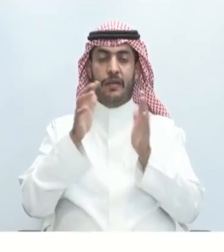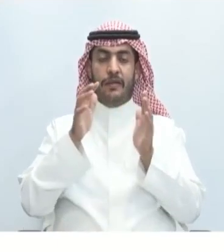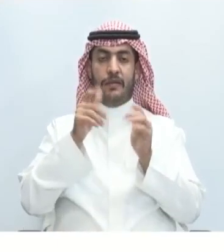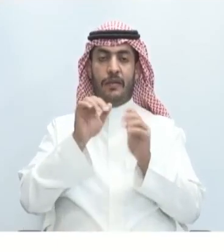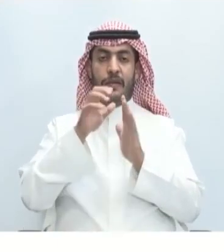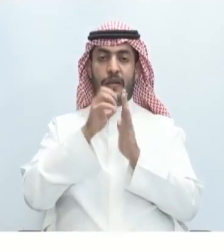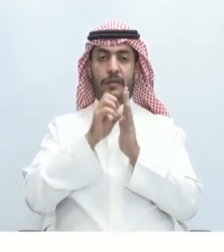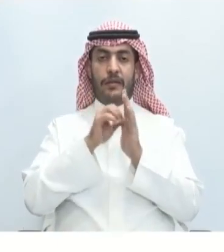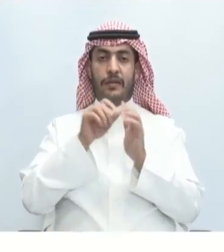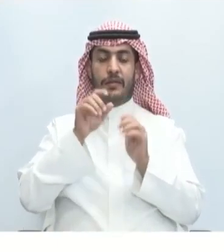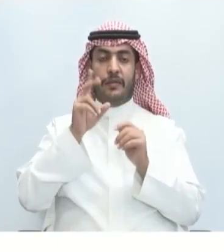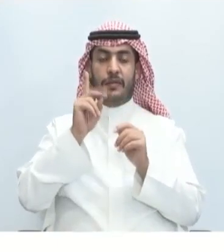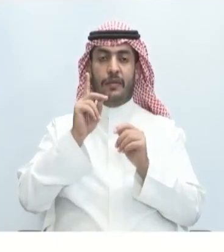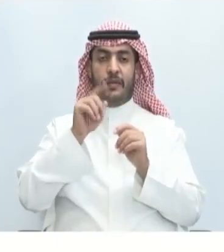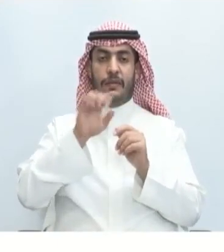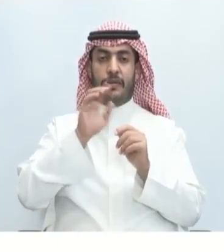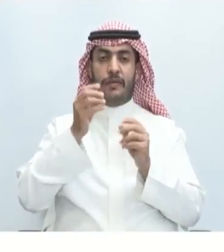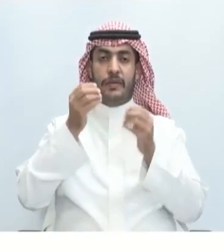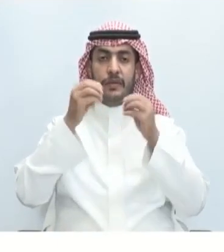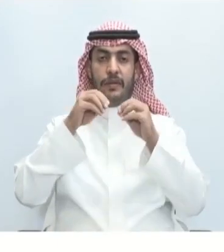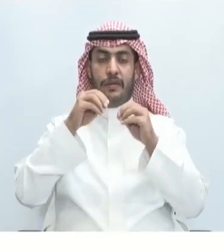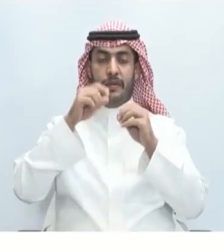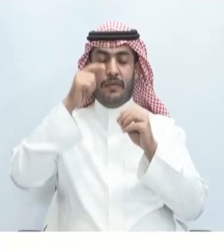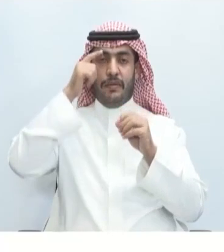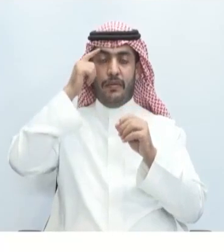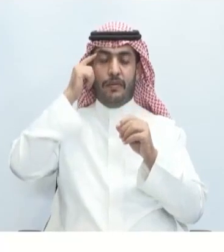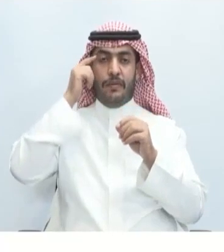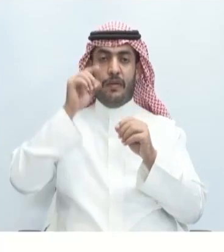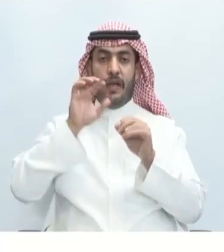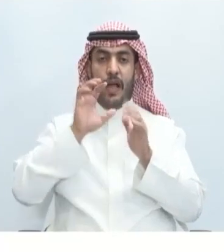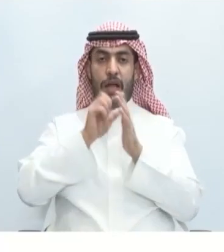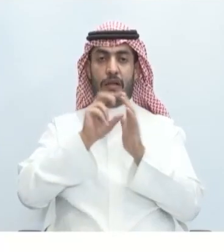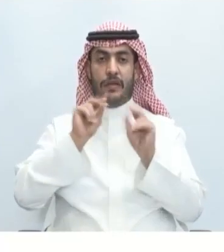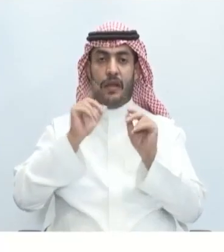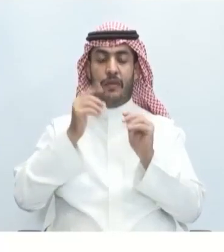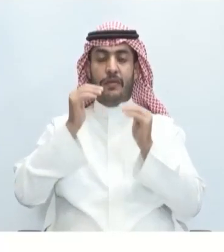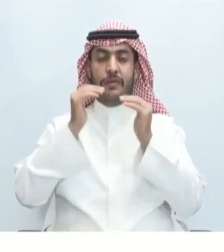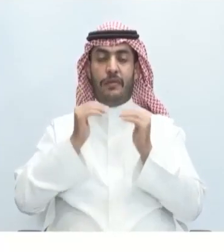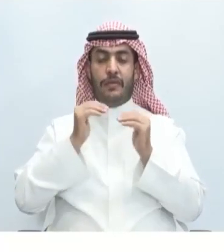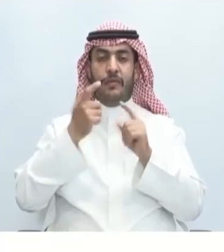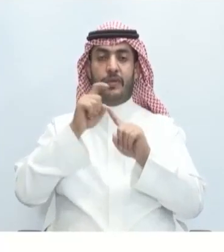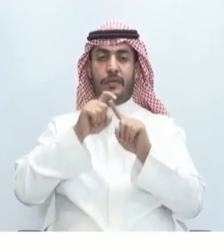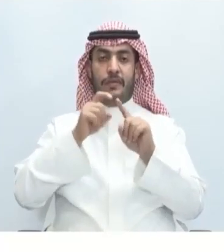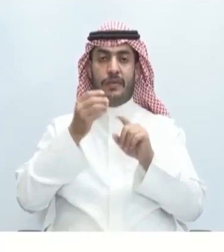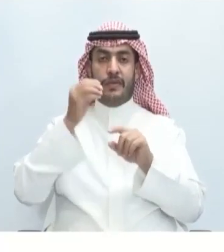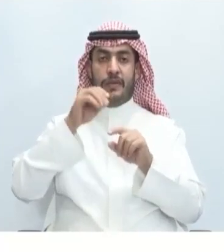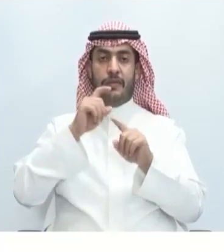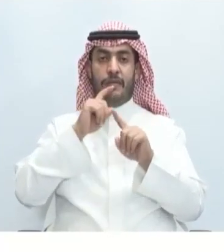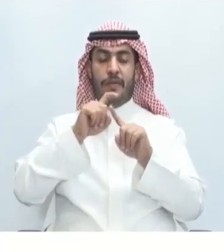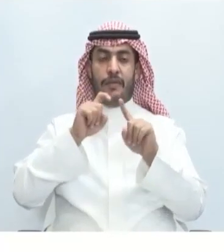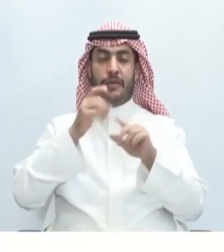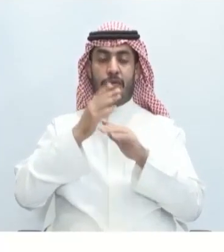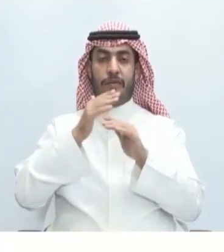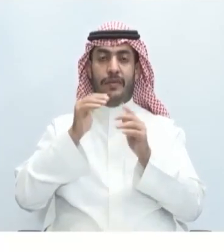من الحجوزات اح ذكرنا لابد ان تجاوز اما نفس الحجز او اقل لا يمكن ان تكون نسبه اكبر من 100%